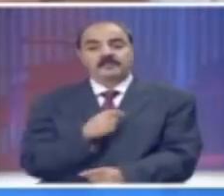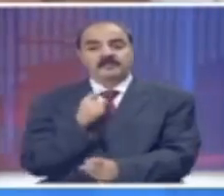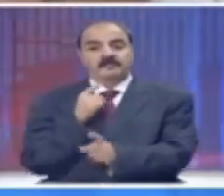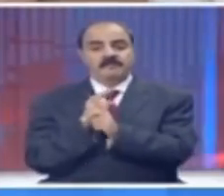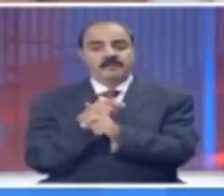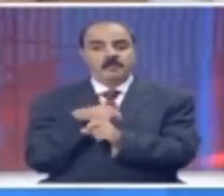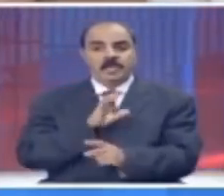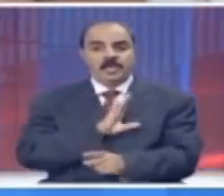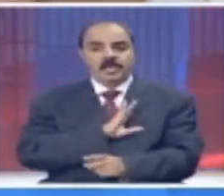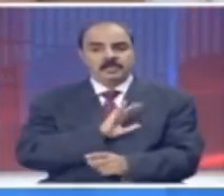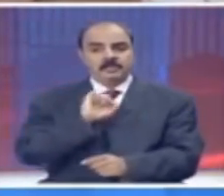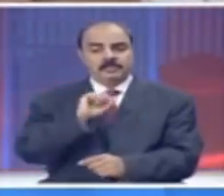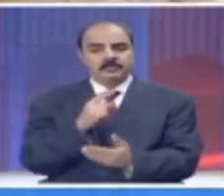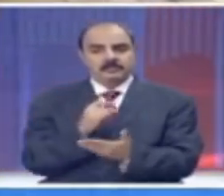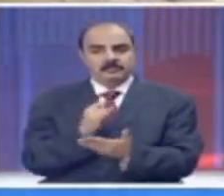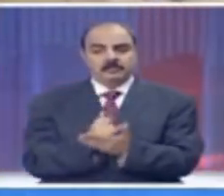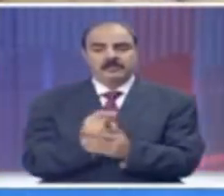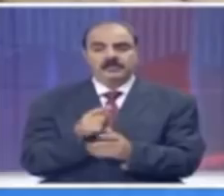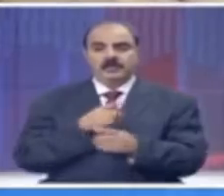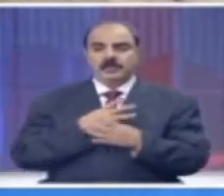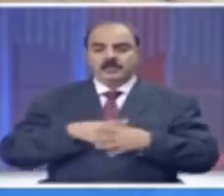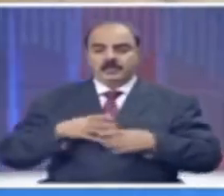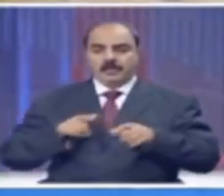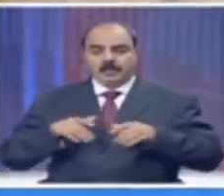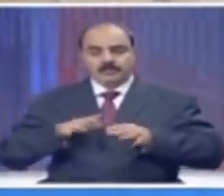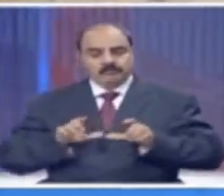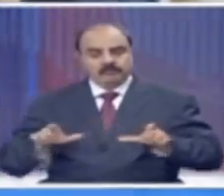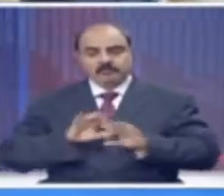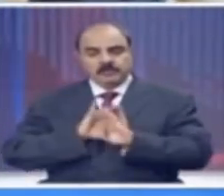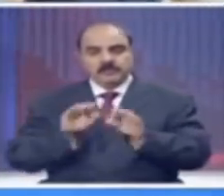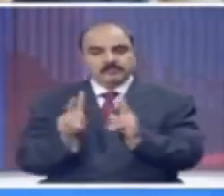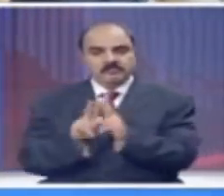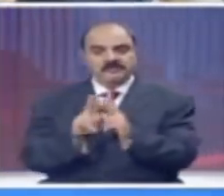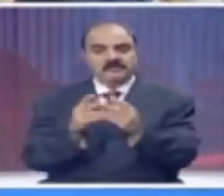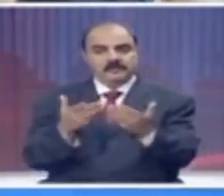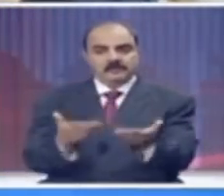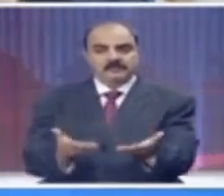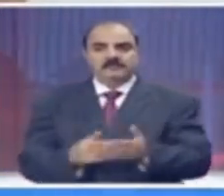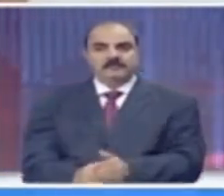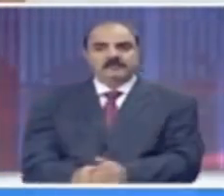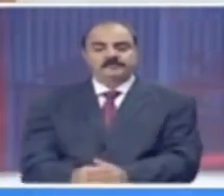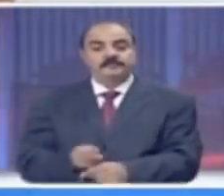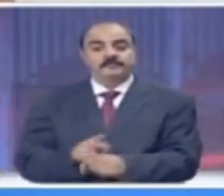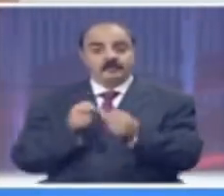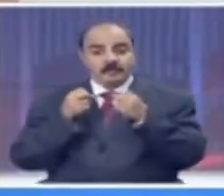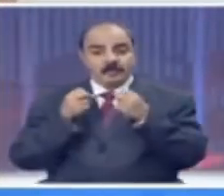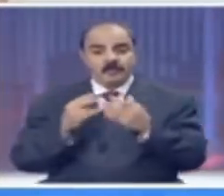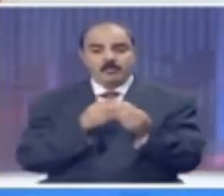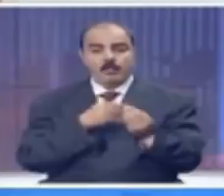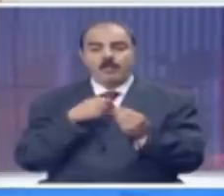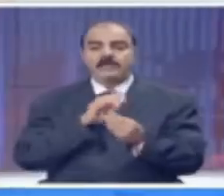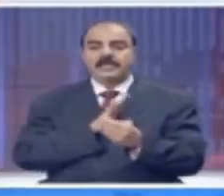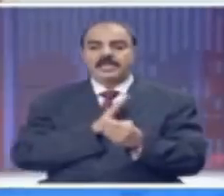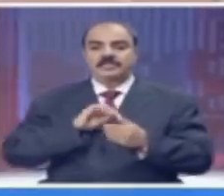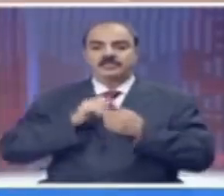والتقى بالسيد وزير الدفاع السوداني والسيد رئيس هيئة الأركان للقوات المسلحة السودانية. وأكد السيد